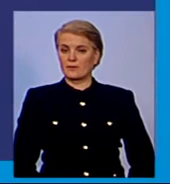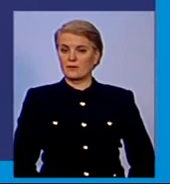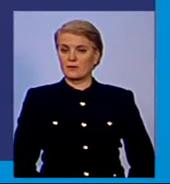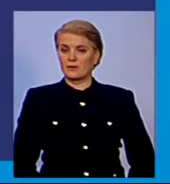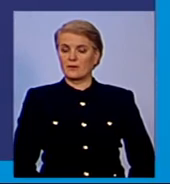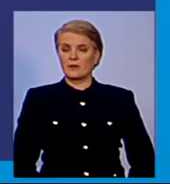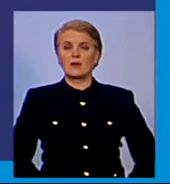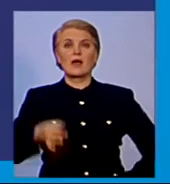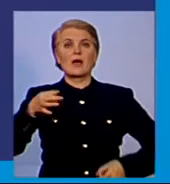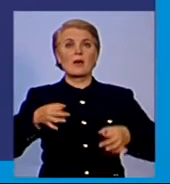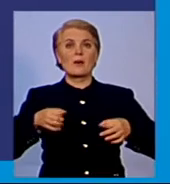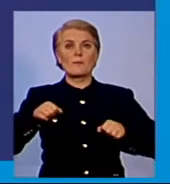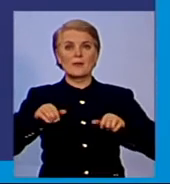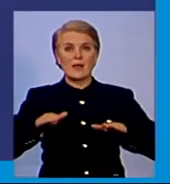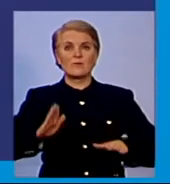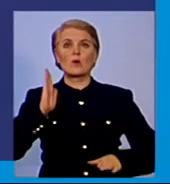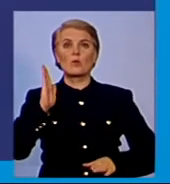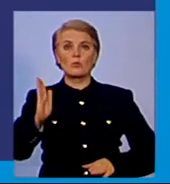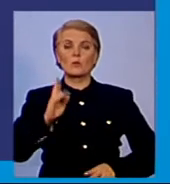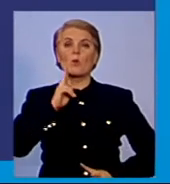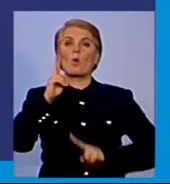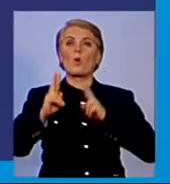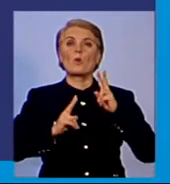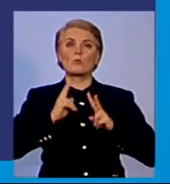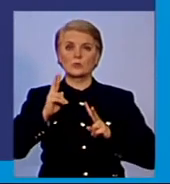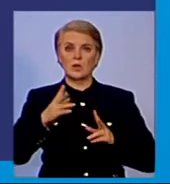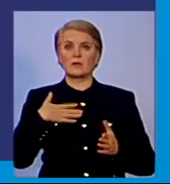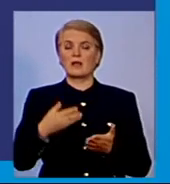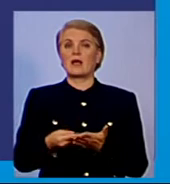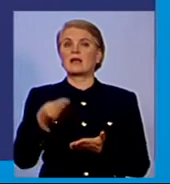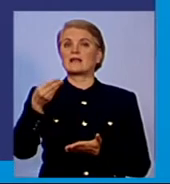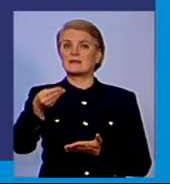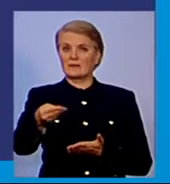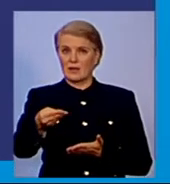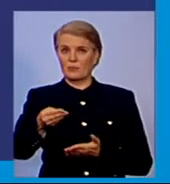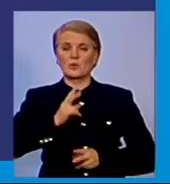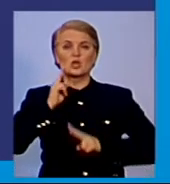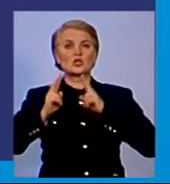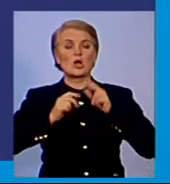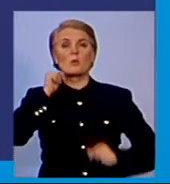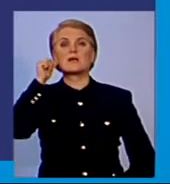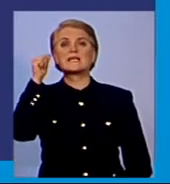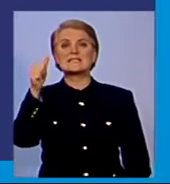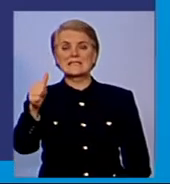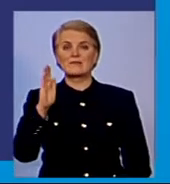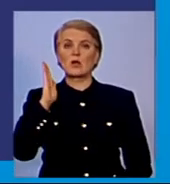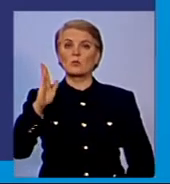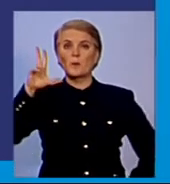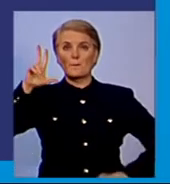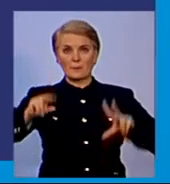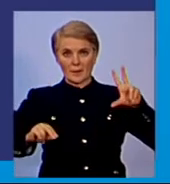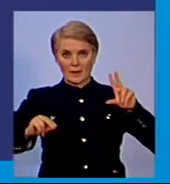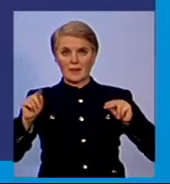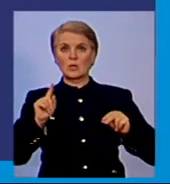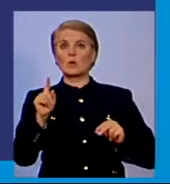Приговор ми будемо обжалувати. Роман подав жалобу сьогодні, я подам жалобу, видимо, завтра. Ми сподіваємося на те, що зараз немає ніяких препятствий для